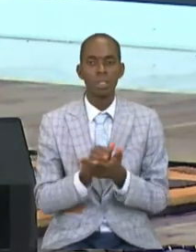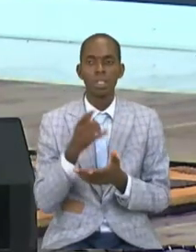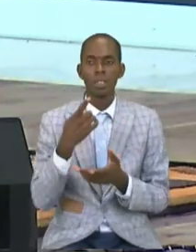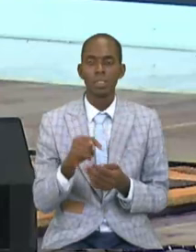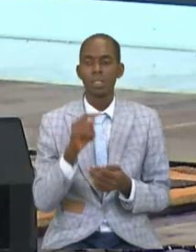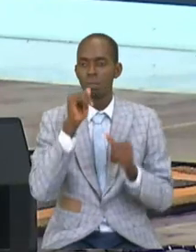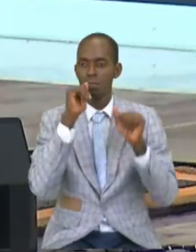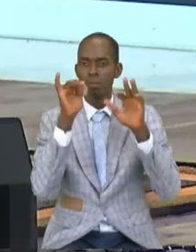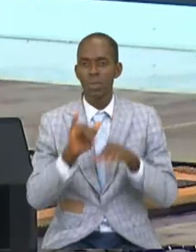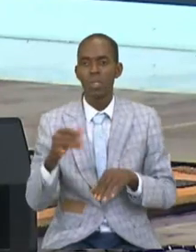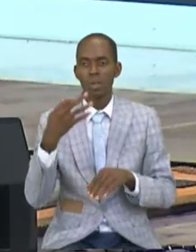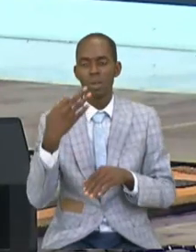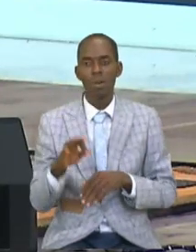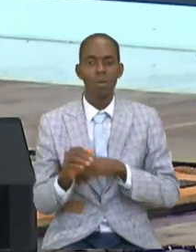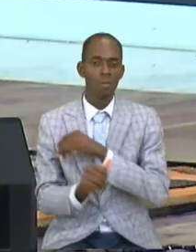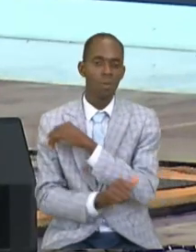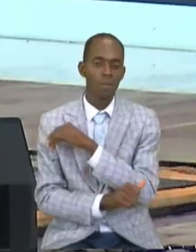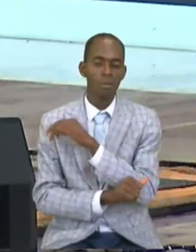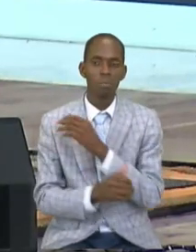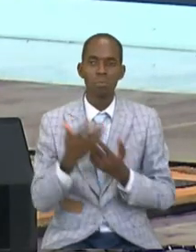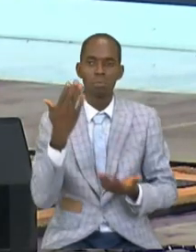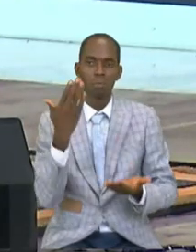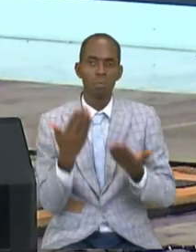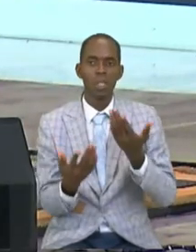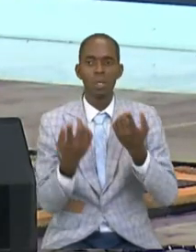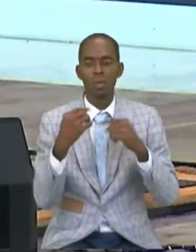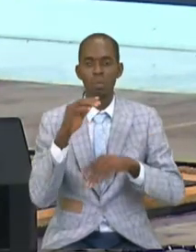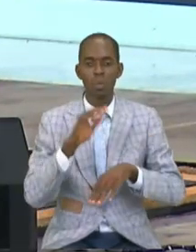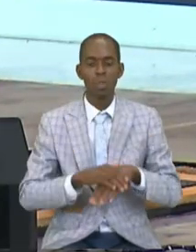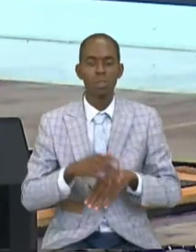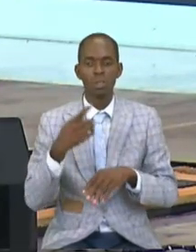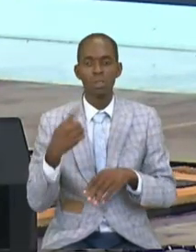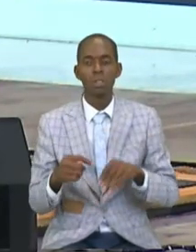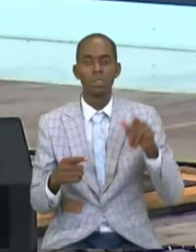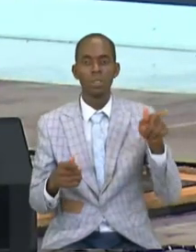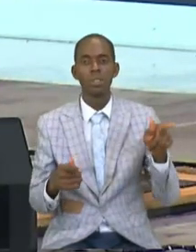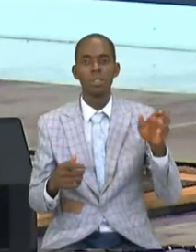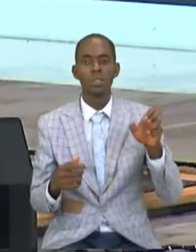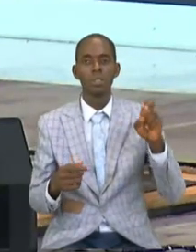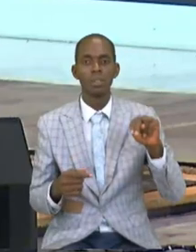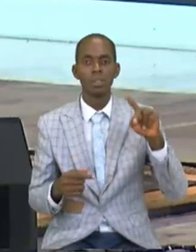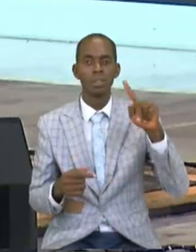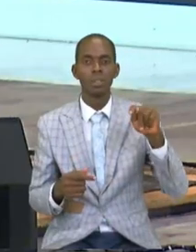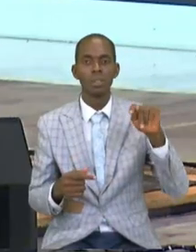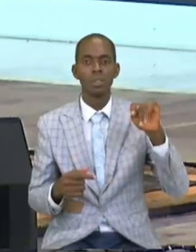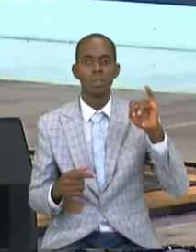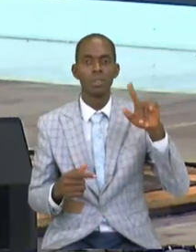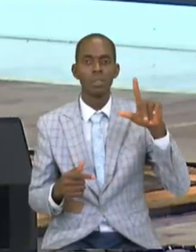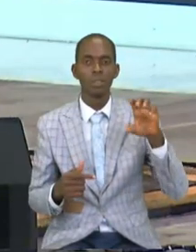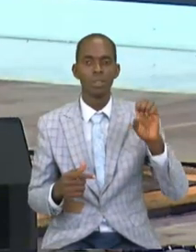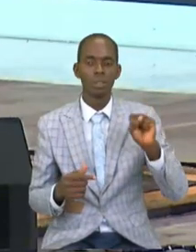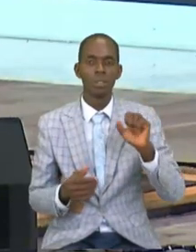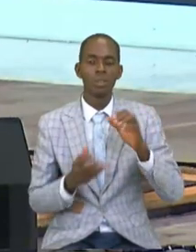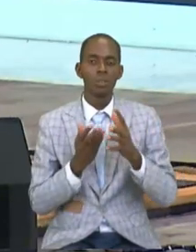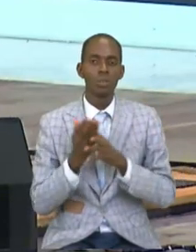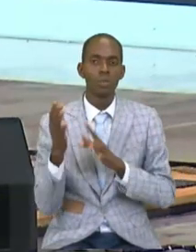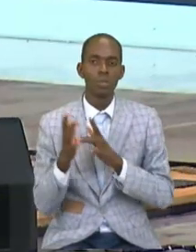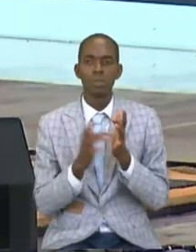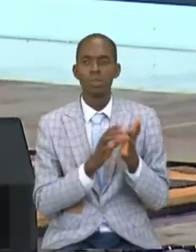afin que la bénédiction d'Abraham eût pour les païens son accomplissement en